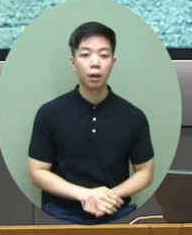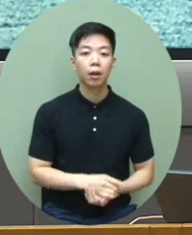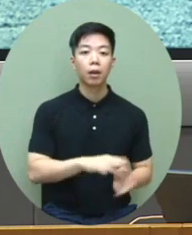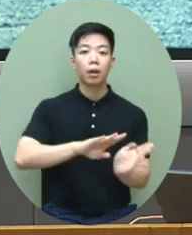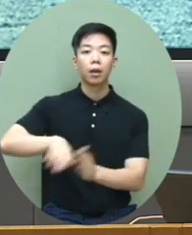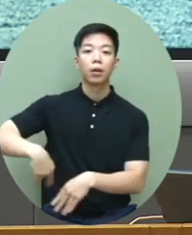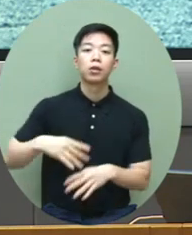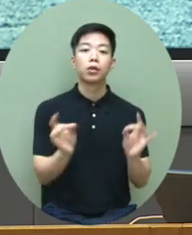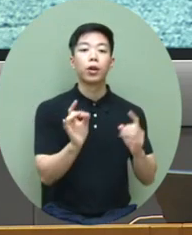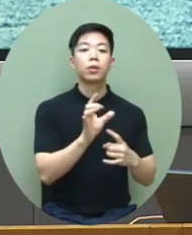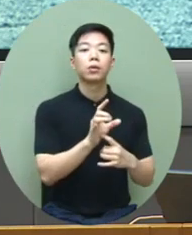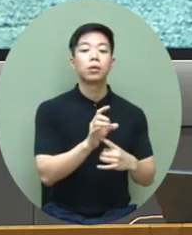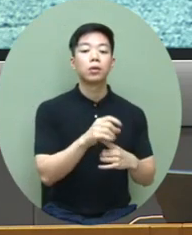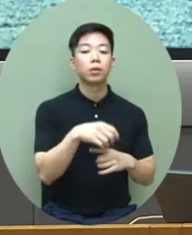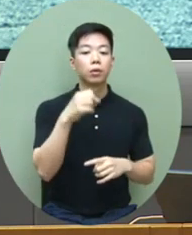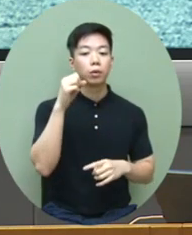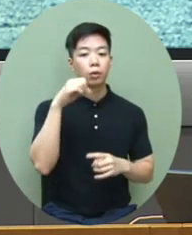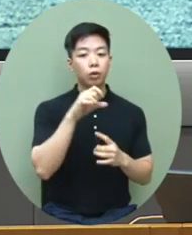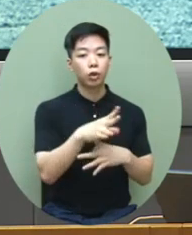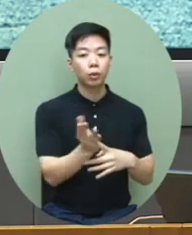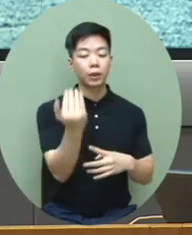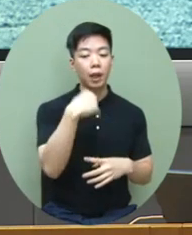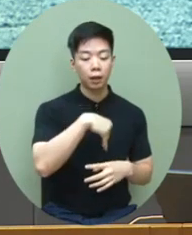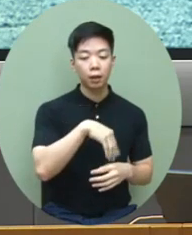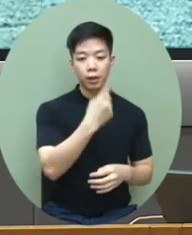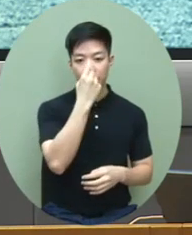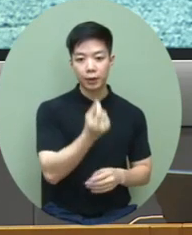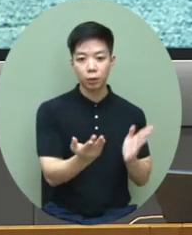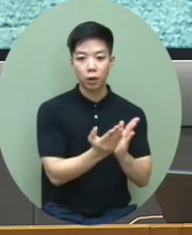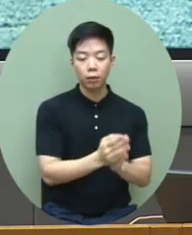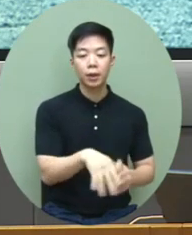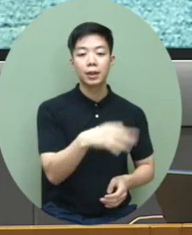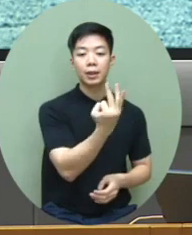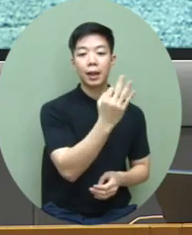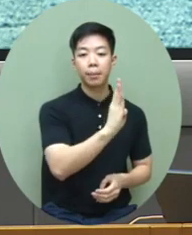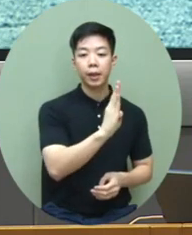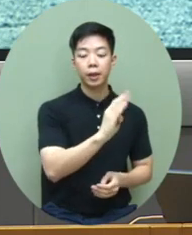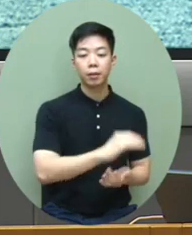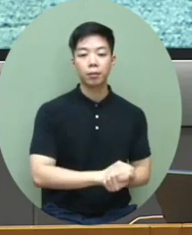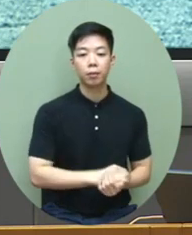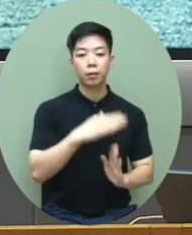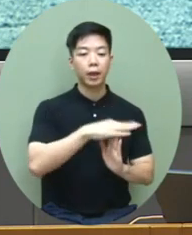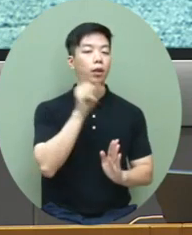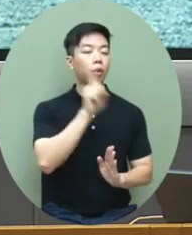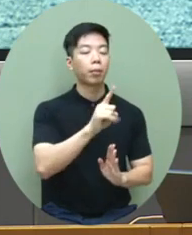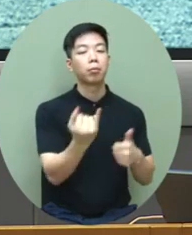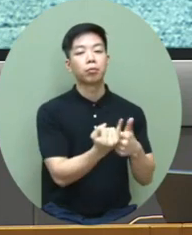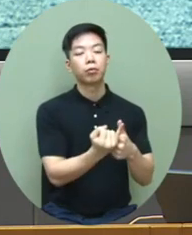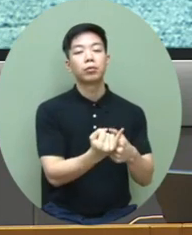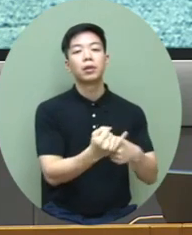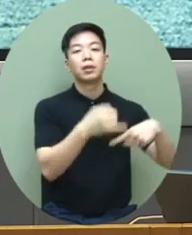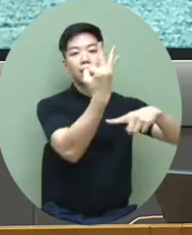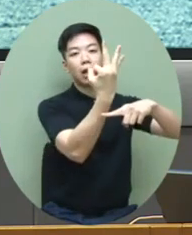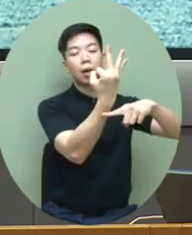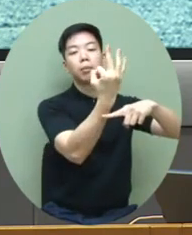學喺東區嘅3B 班啦，都要停課一個禮拜嘅。咁佢有三位學生確診啦，總共有28個